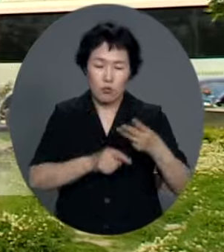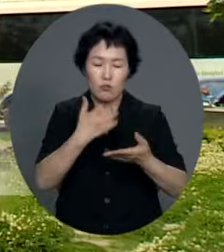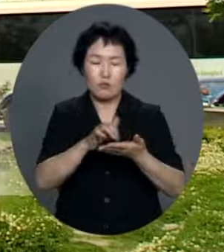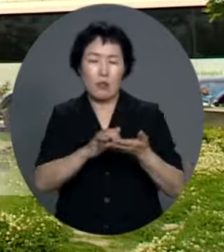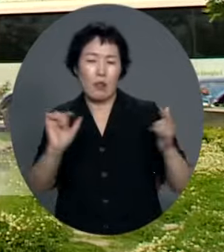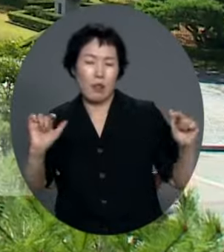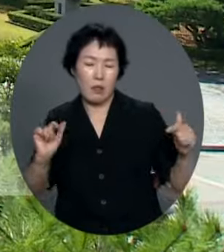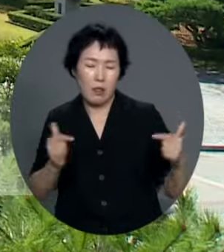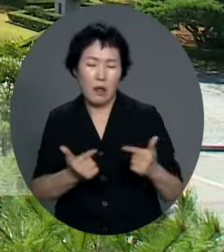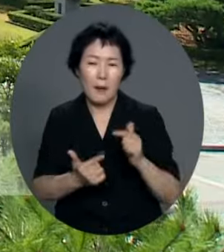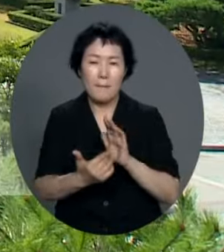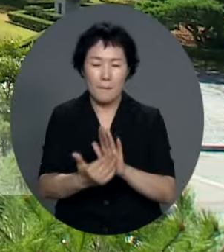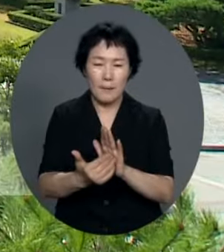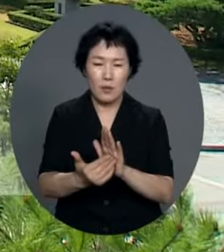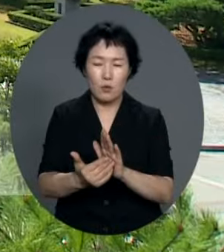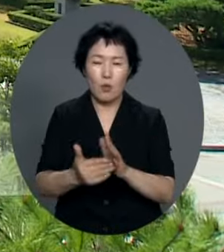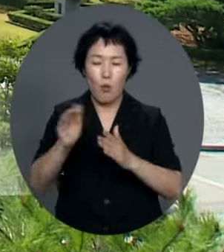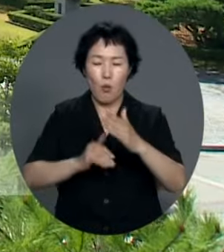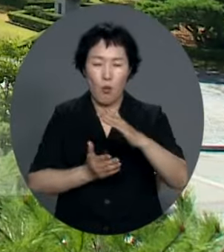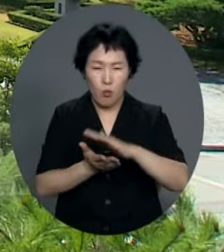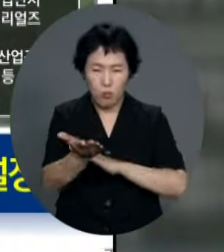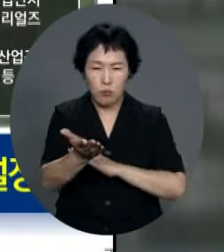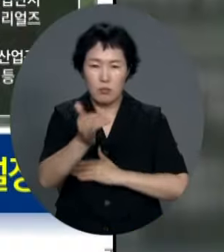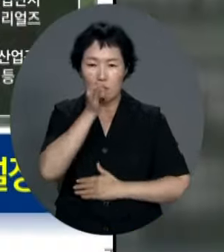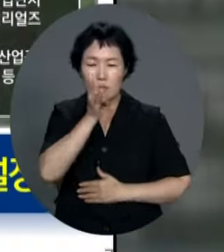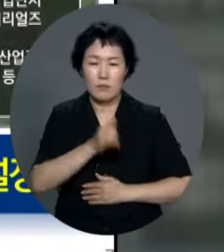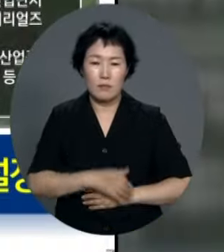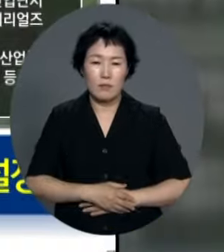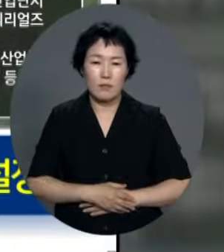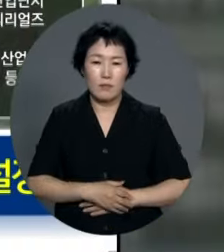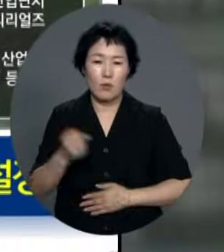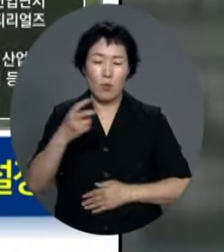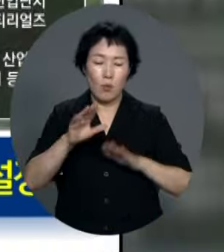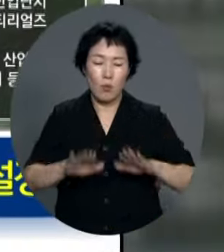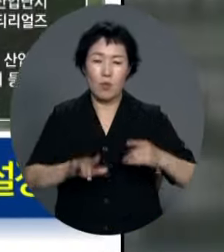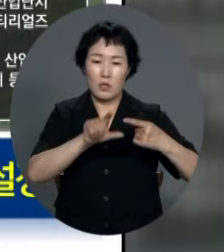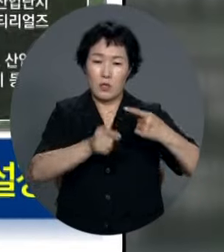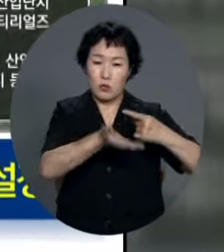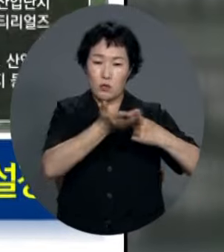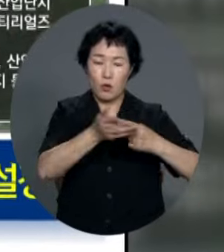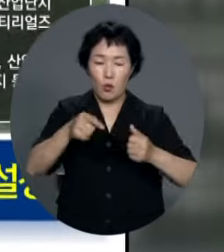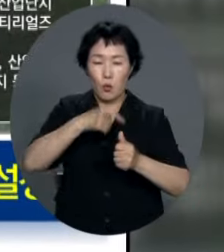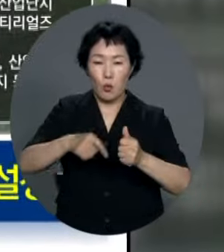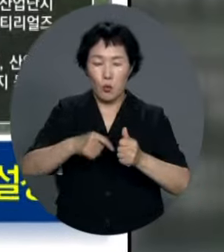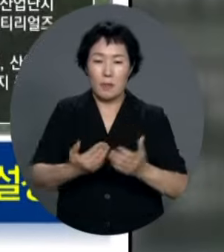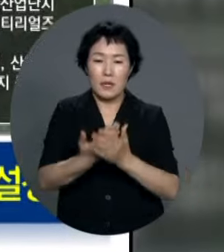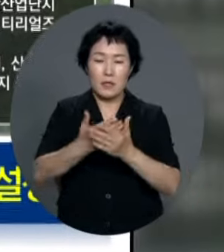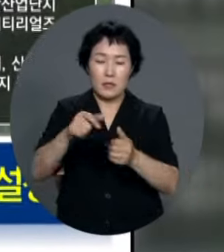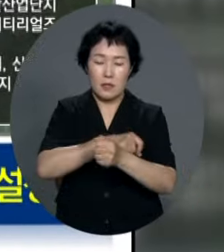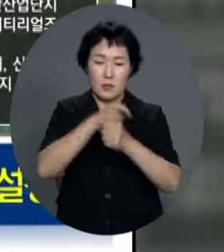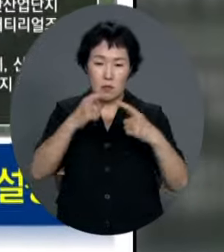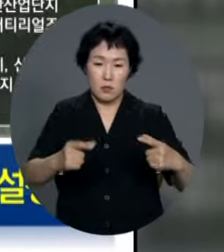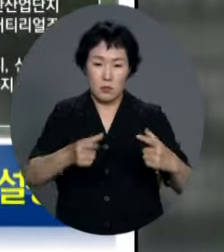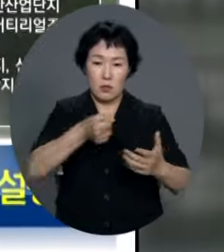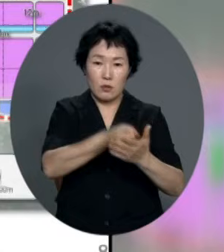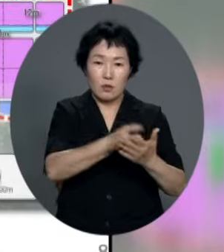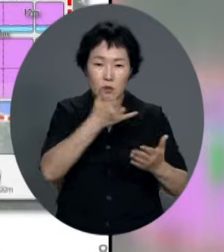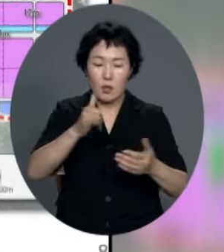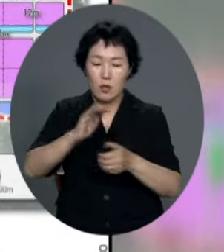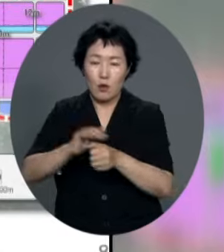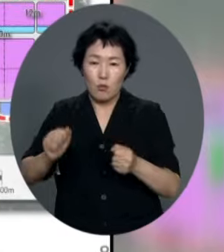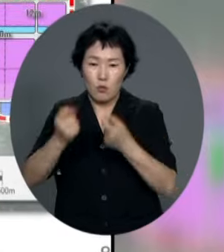요구 사항을 담은 공문까지 발송했습니다 특히 올초 교육발전 특구로 지정된 상주시는 경북대